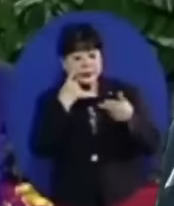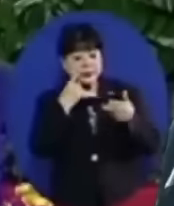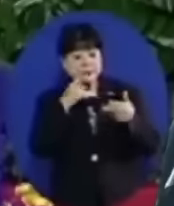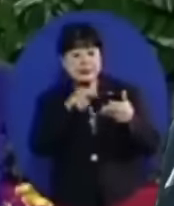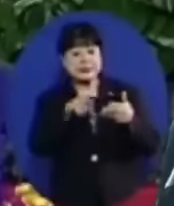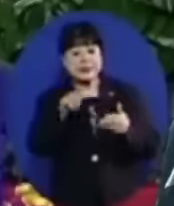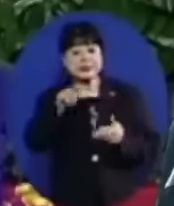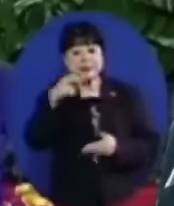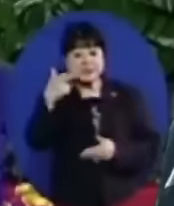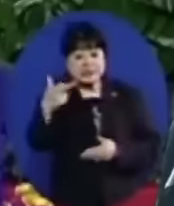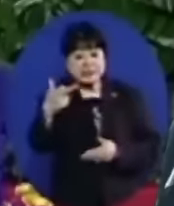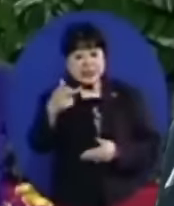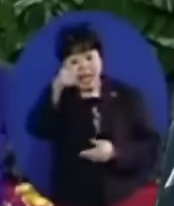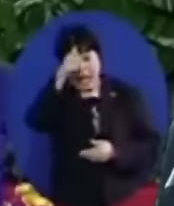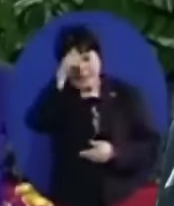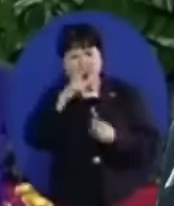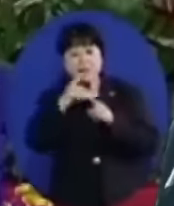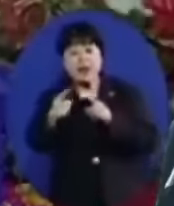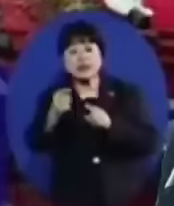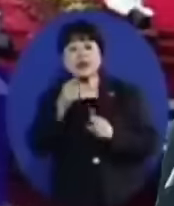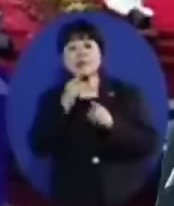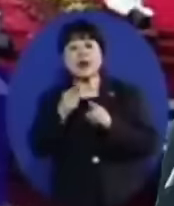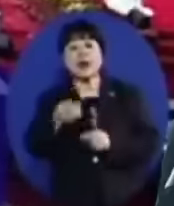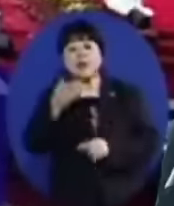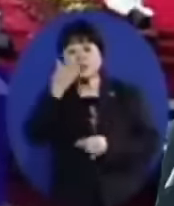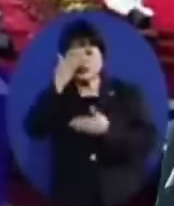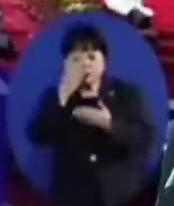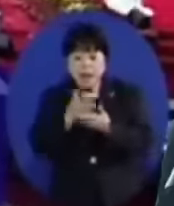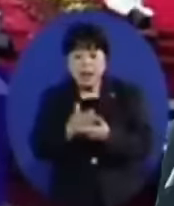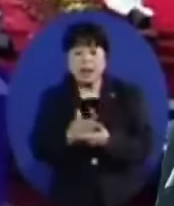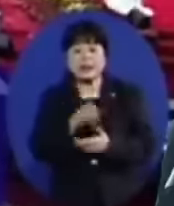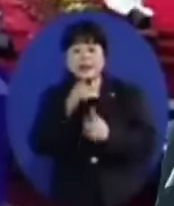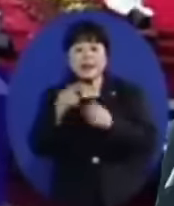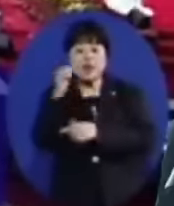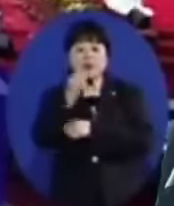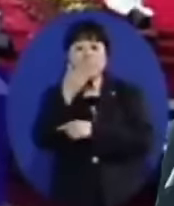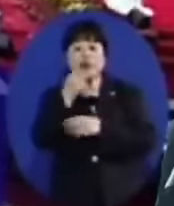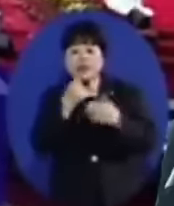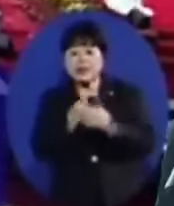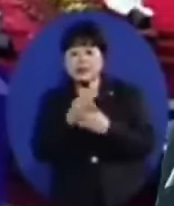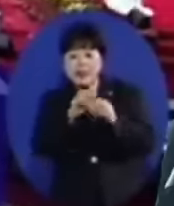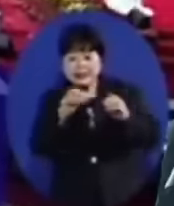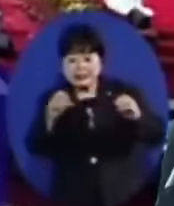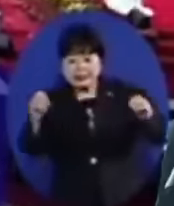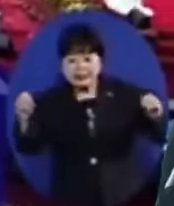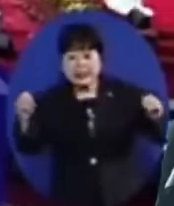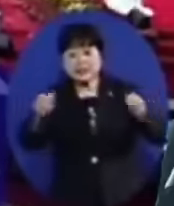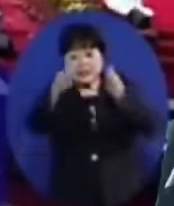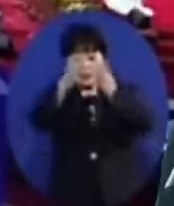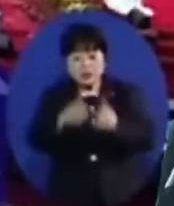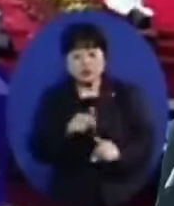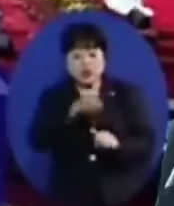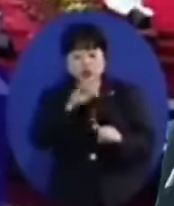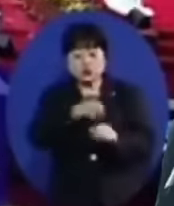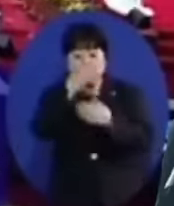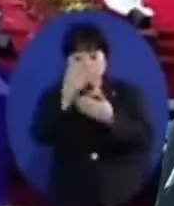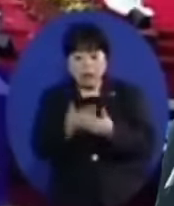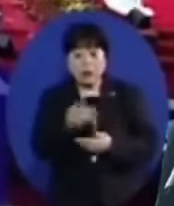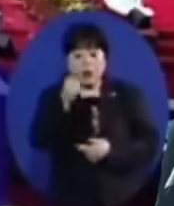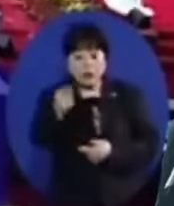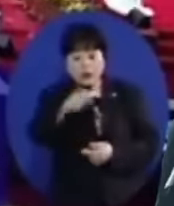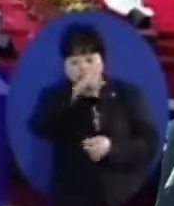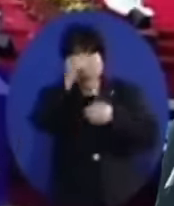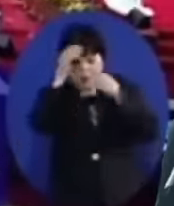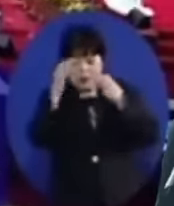아내의 말을 듣고 내가 뭐 네게 먹지 말라 한 나무의 열매를 먹었은즉 땅은 너로 말미암아 저주를 받고 너는